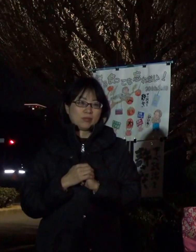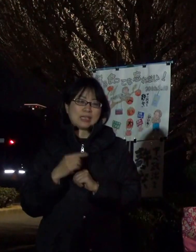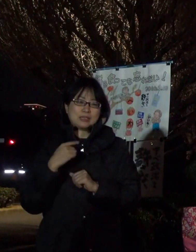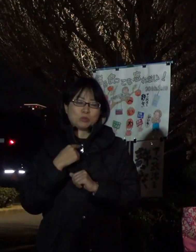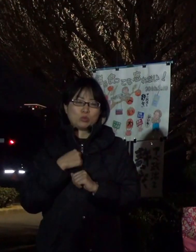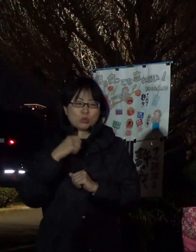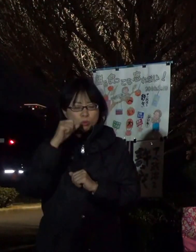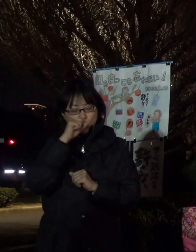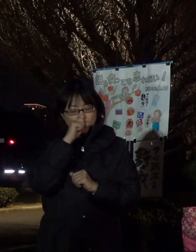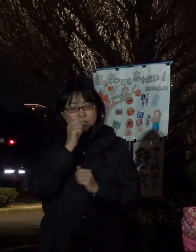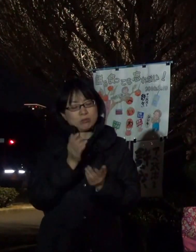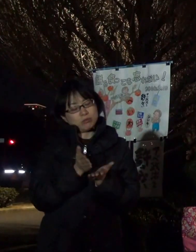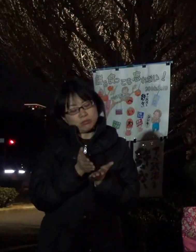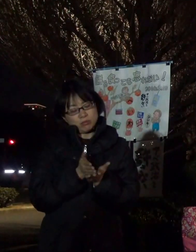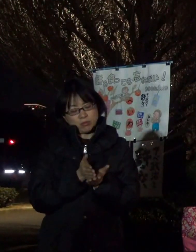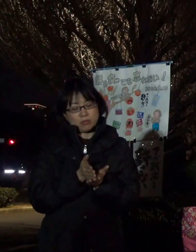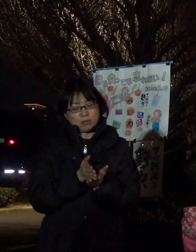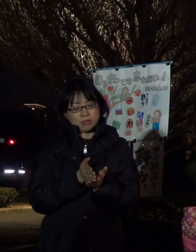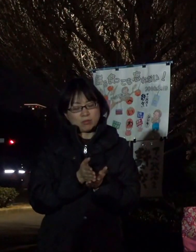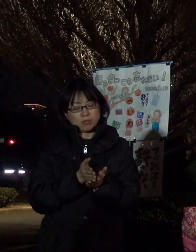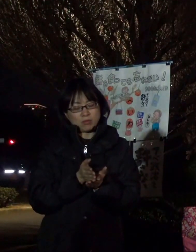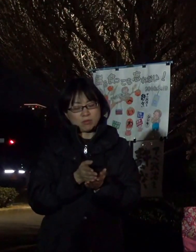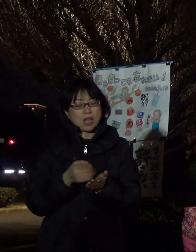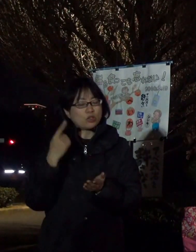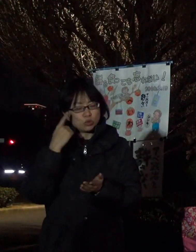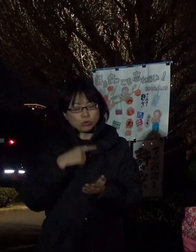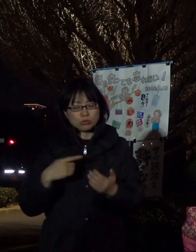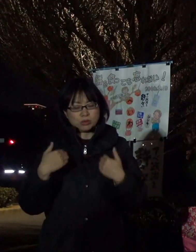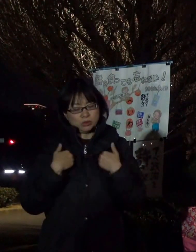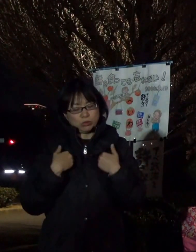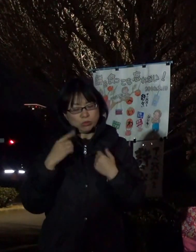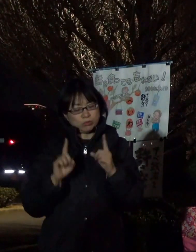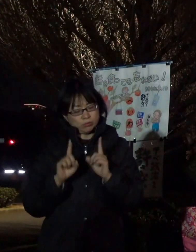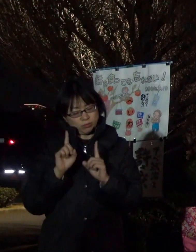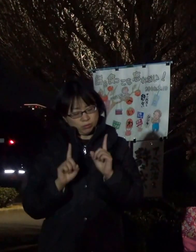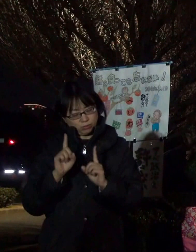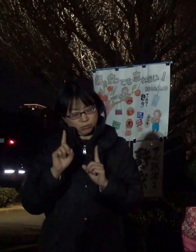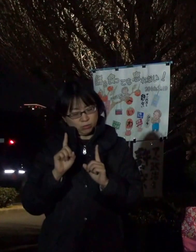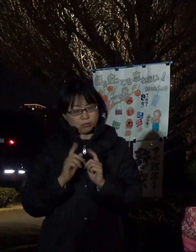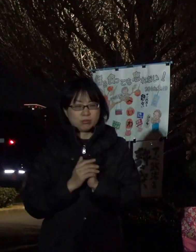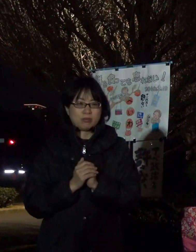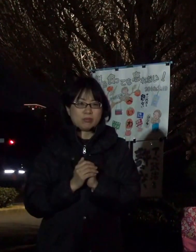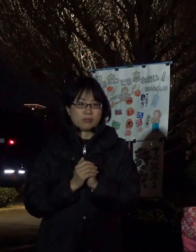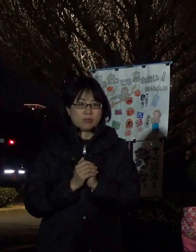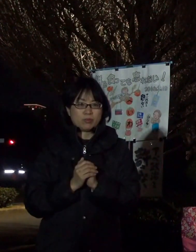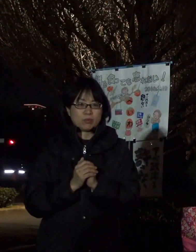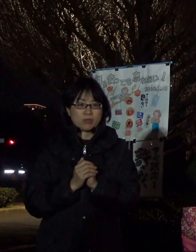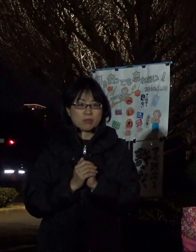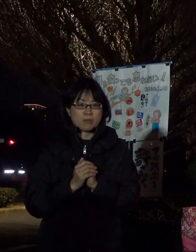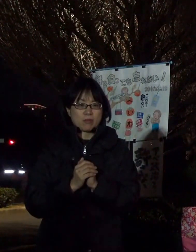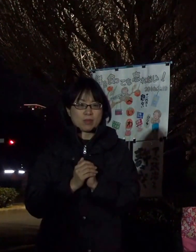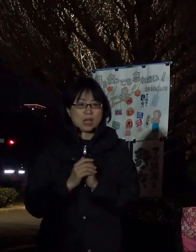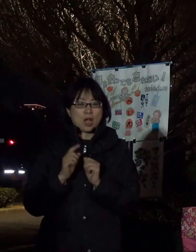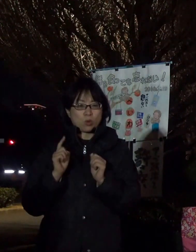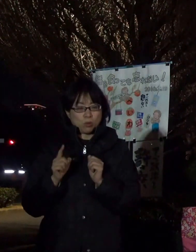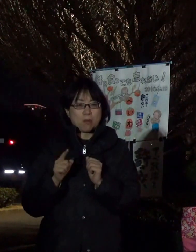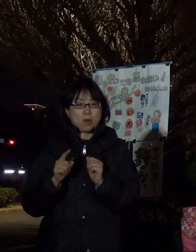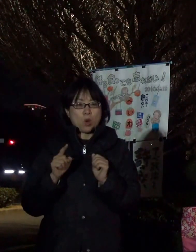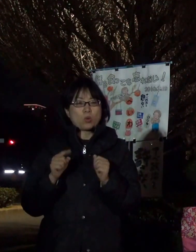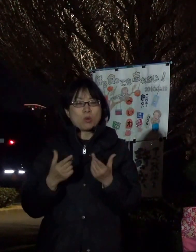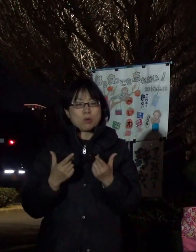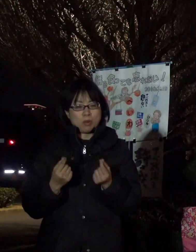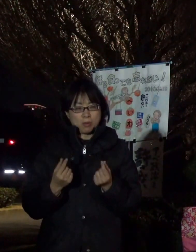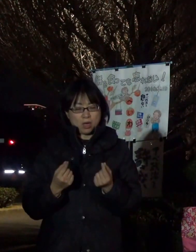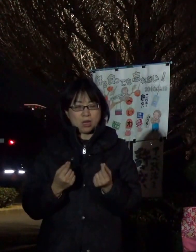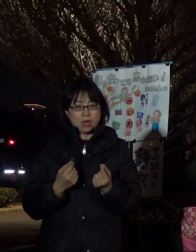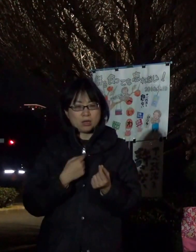か、手術した方がいいかな、それともしないでもうこのまま命尽きるまでや